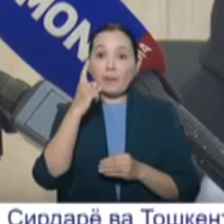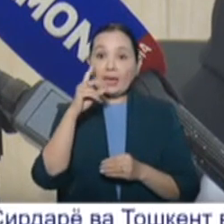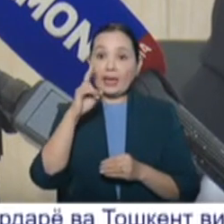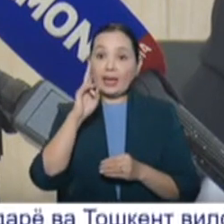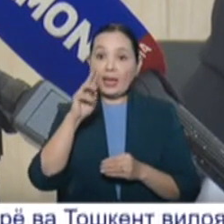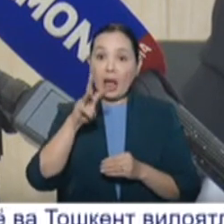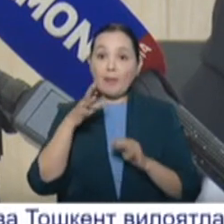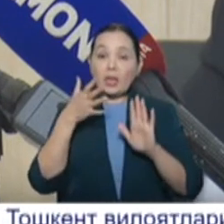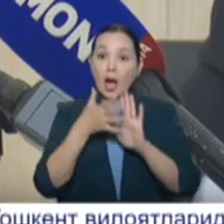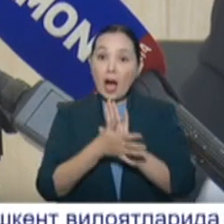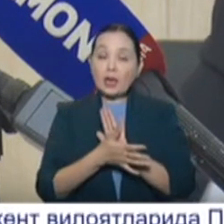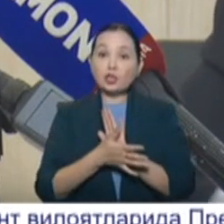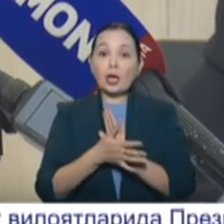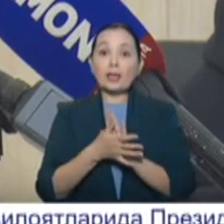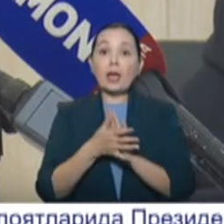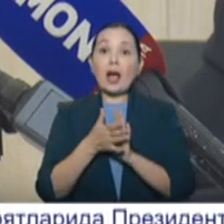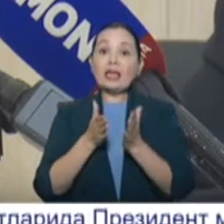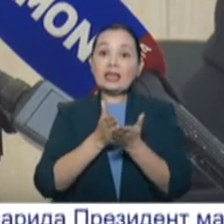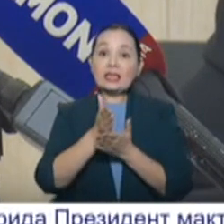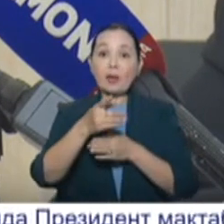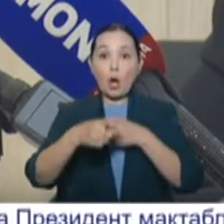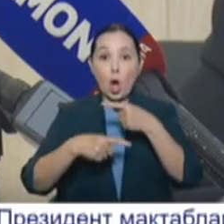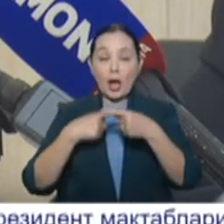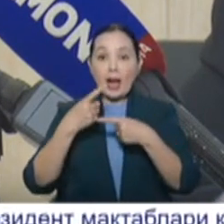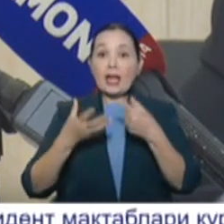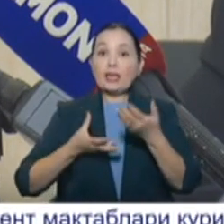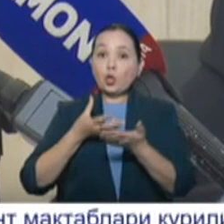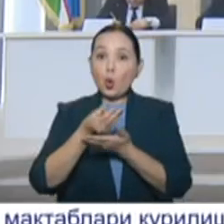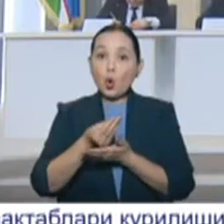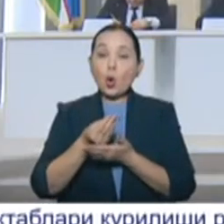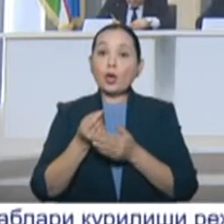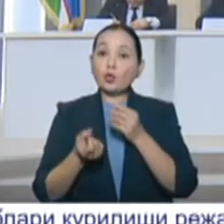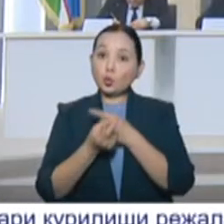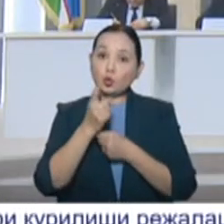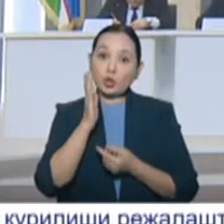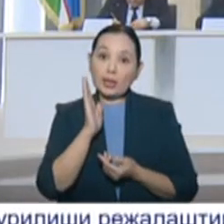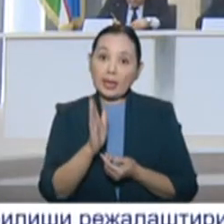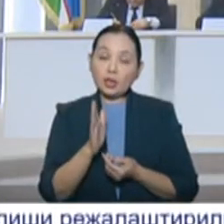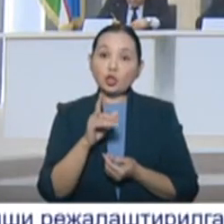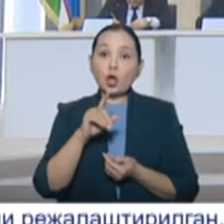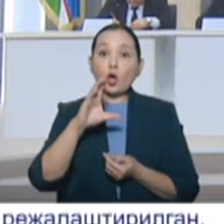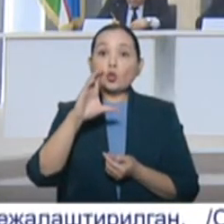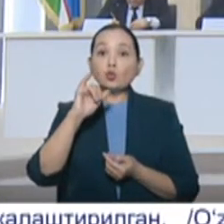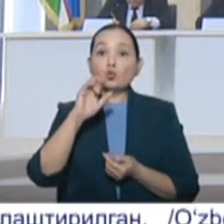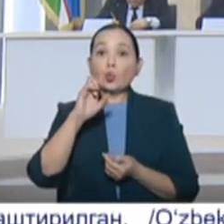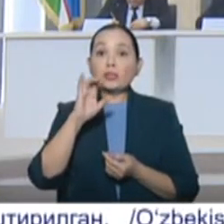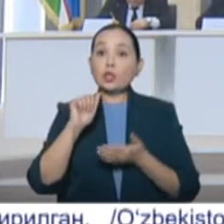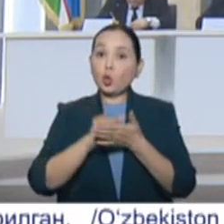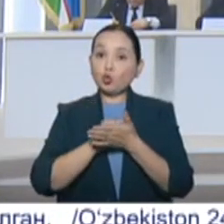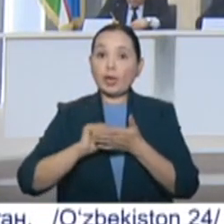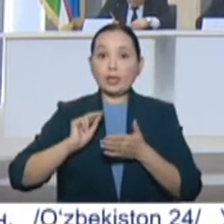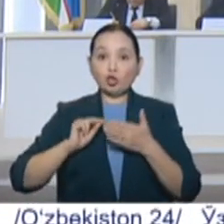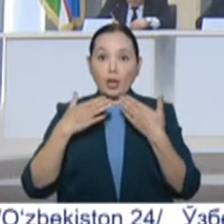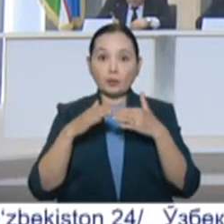qilgan xarajatini tizim orqali to'lov tizimini vujud keltirish, ya'ni subsidiya mexanizmi hujjatini ishlab chiqdik.